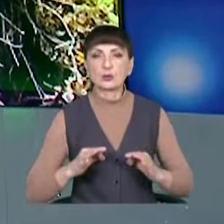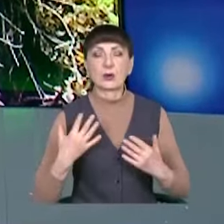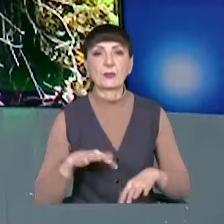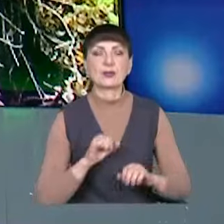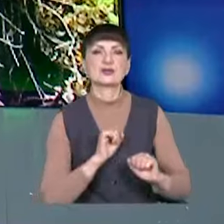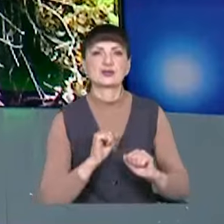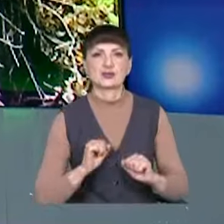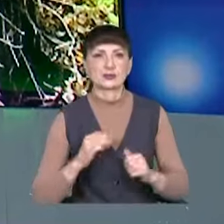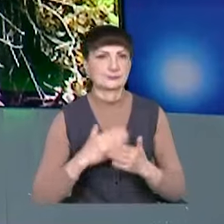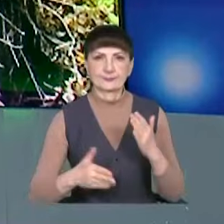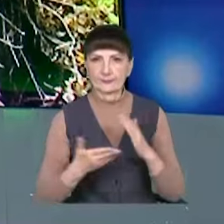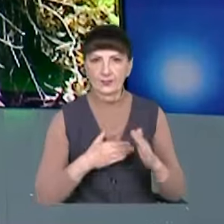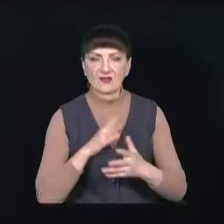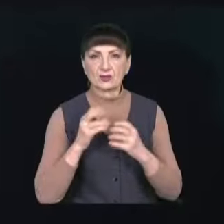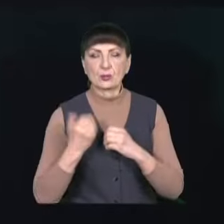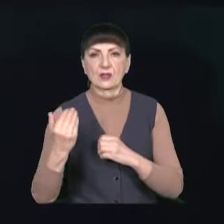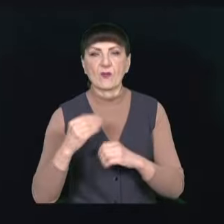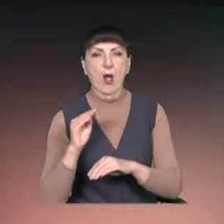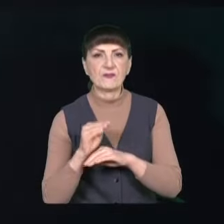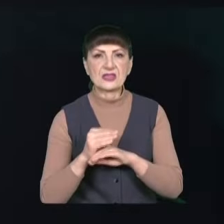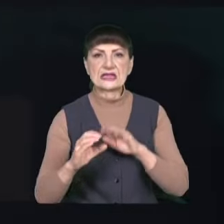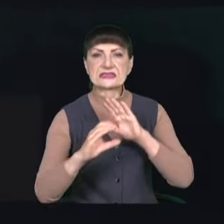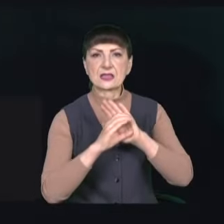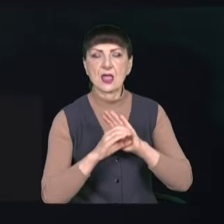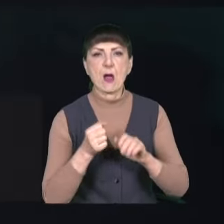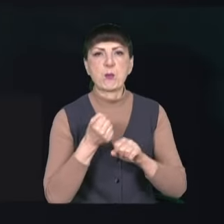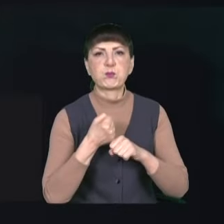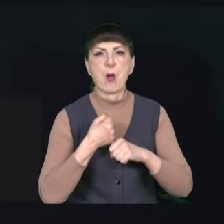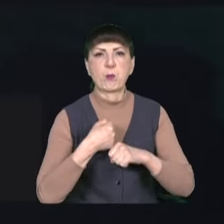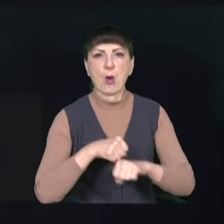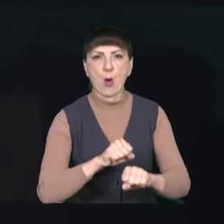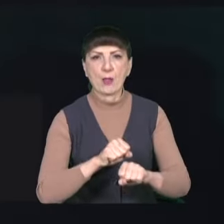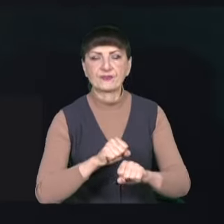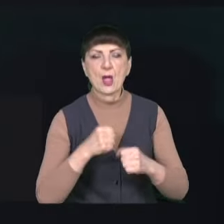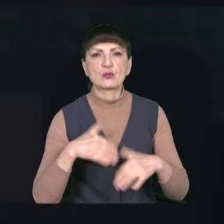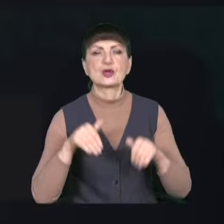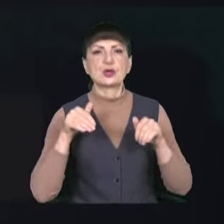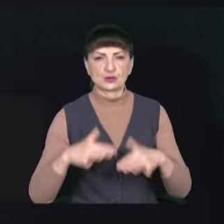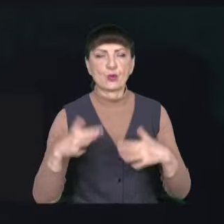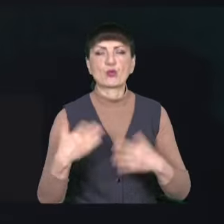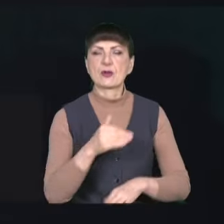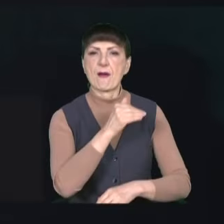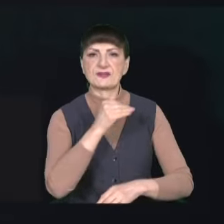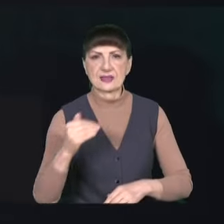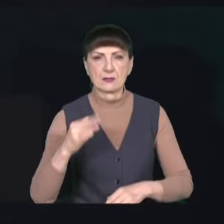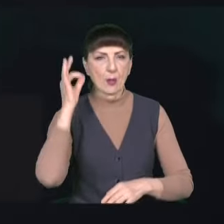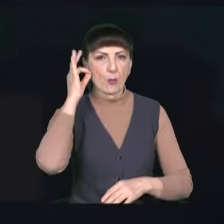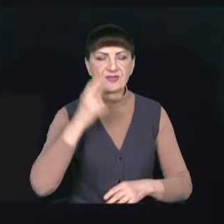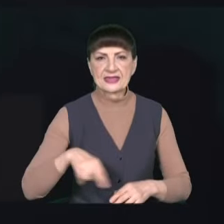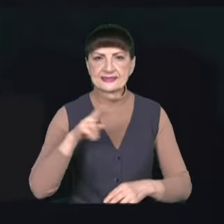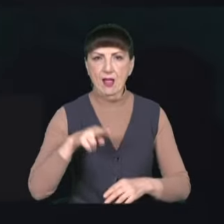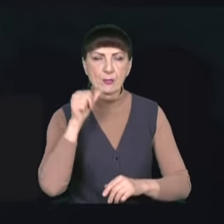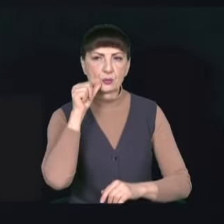опротестовала это решение. В итоге его обвинили по статье «Побои». Постановление вступило в законную силу. Напомню, в